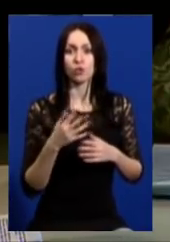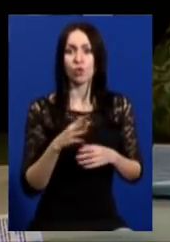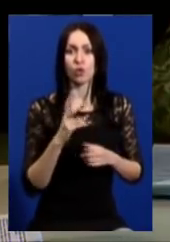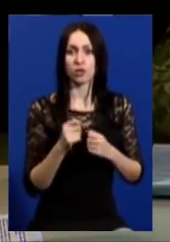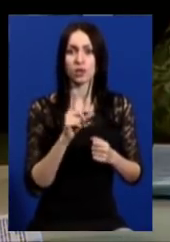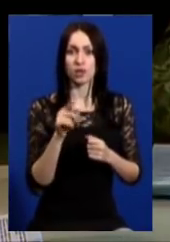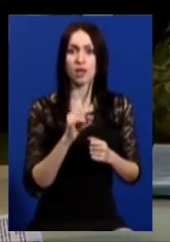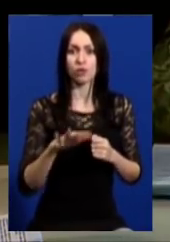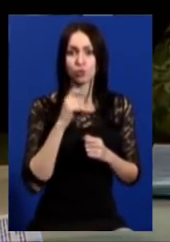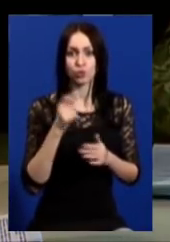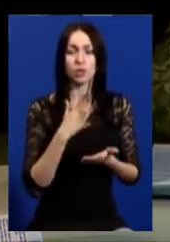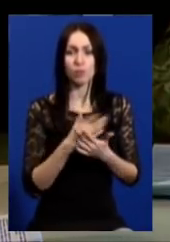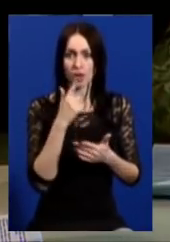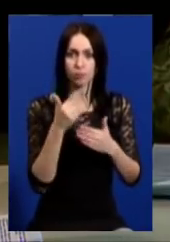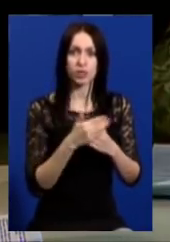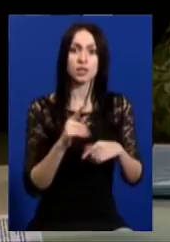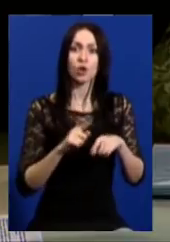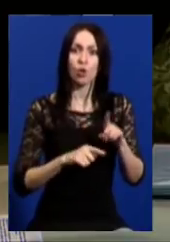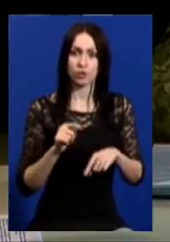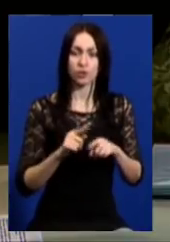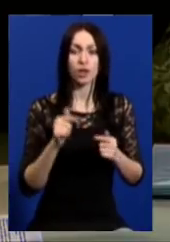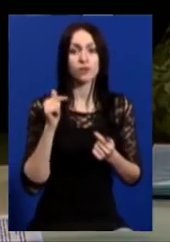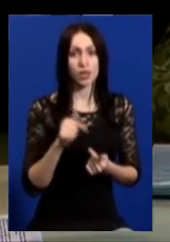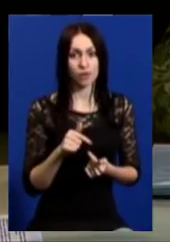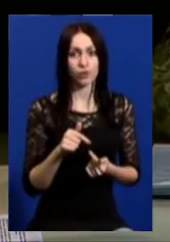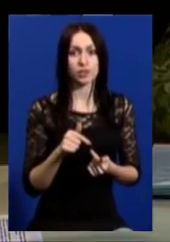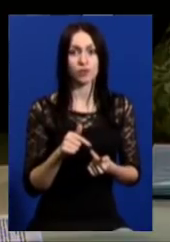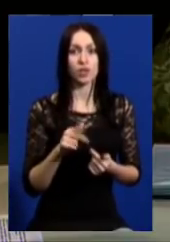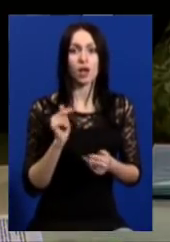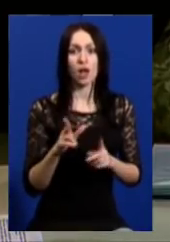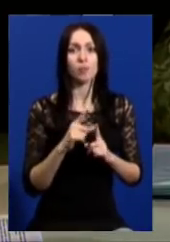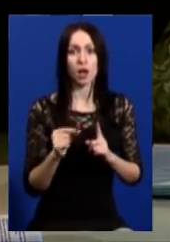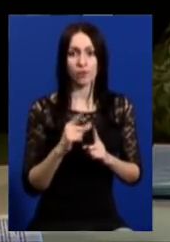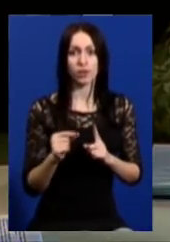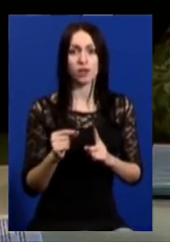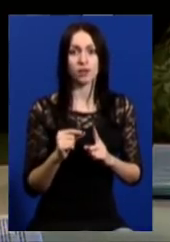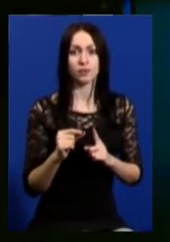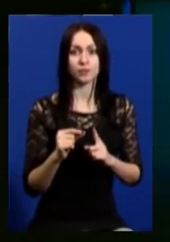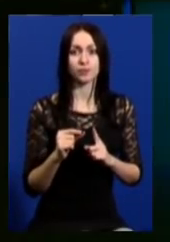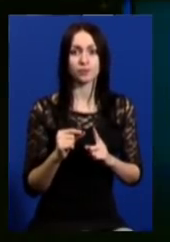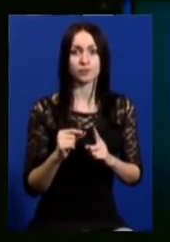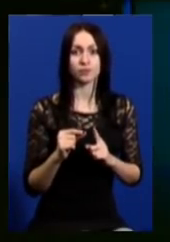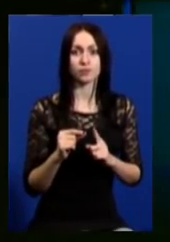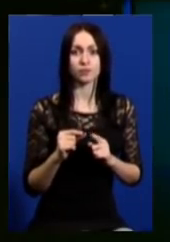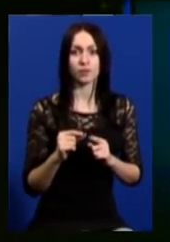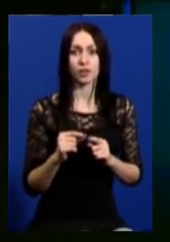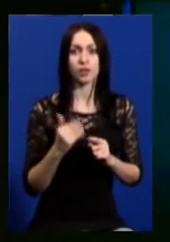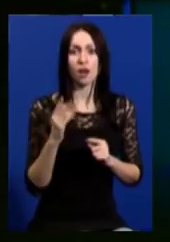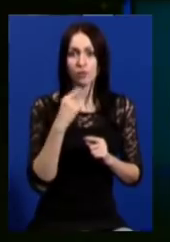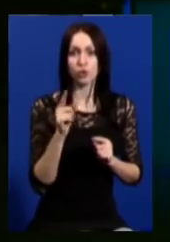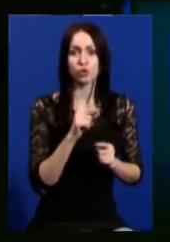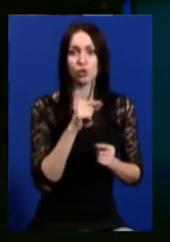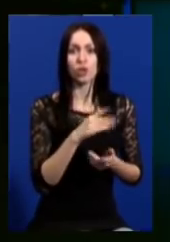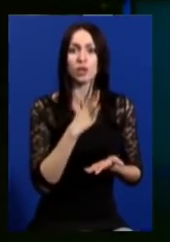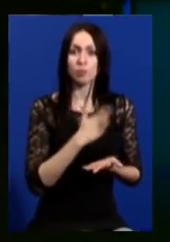території України, має близьких родичів. Відповідно, як правило, я констатую, що вони